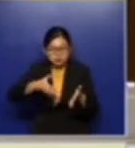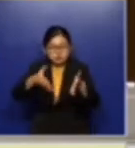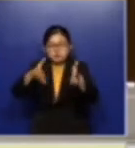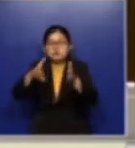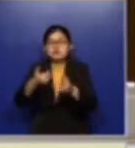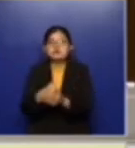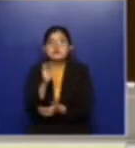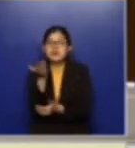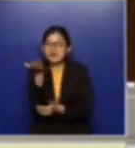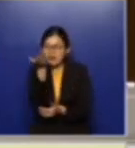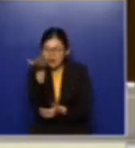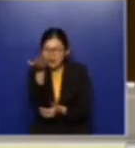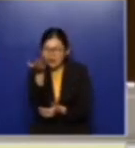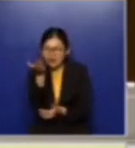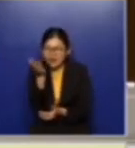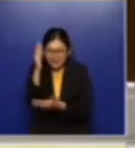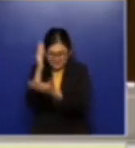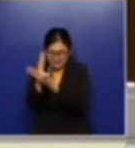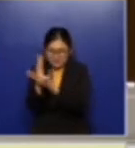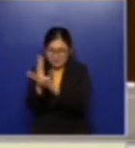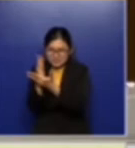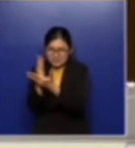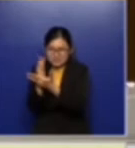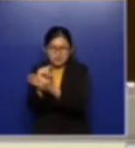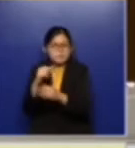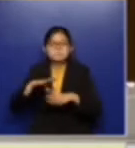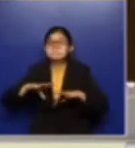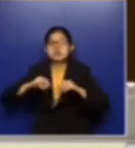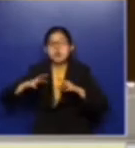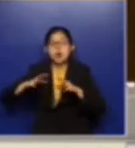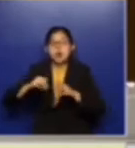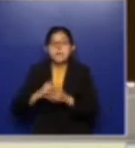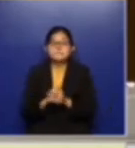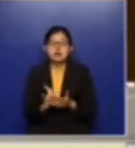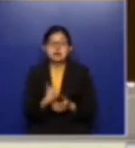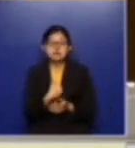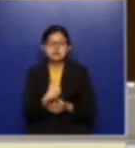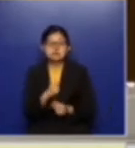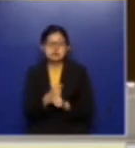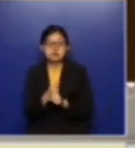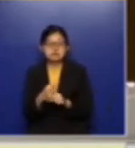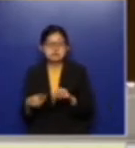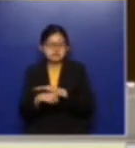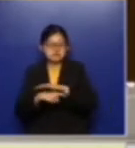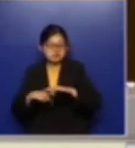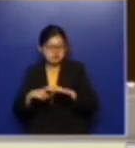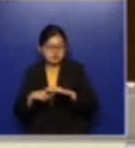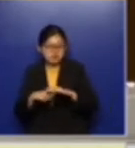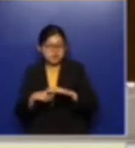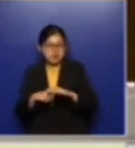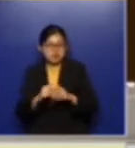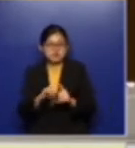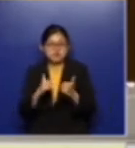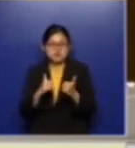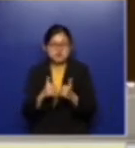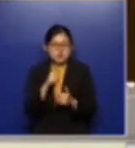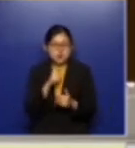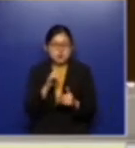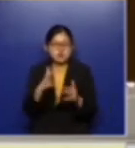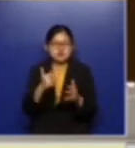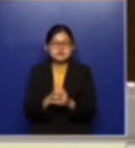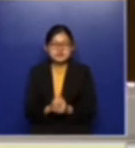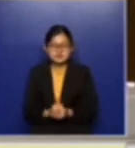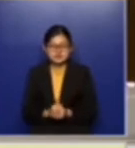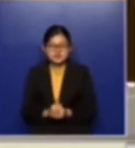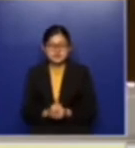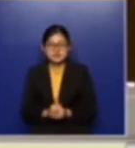ขอร้องให้ข้างบนหยุดเขาไม่ยอมเขาก็บอกเขาก็ทำนาเขาก็เดือดร้อนเอาละเราไม่ว่ากัน